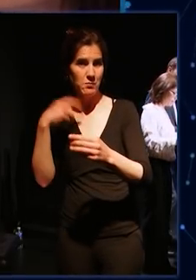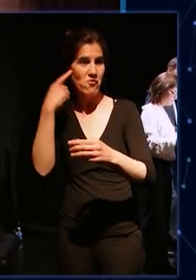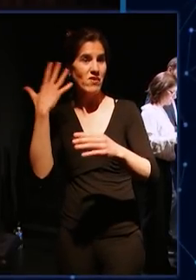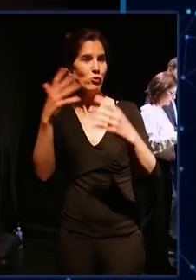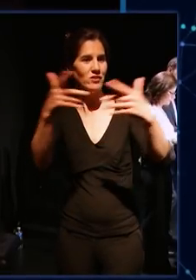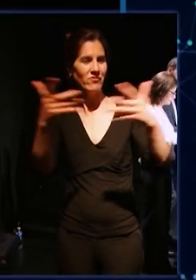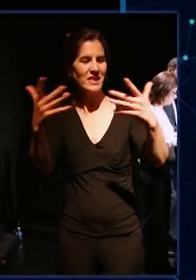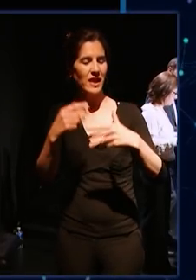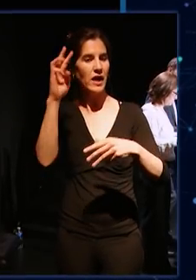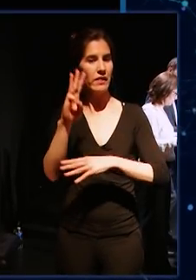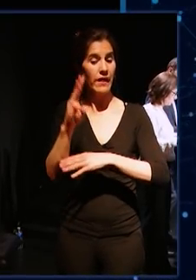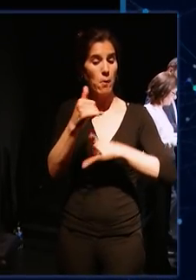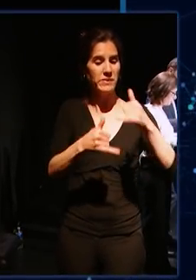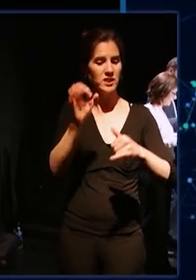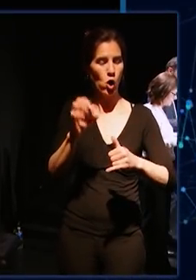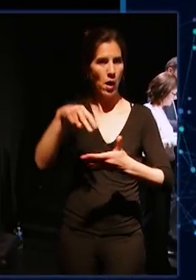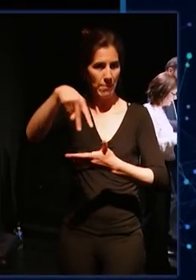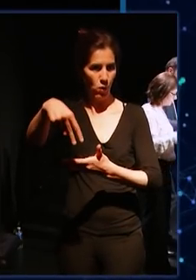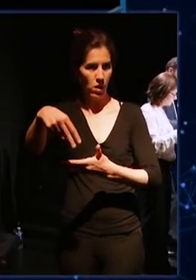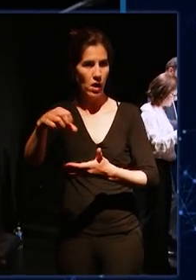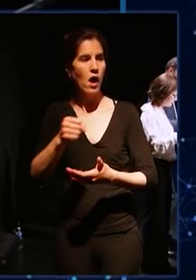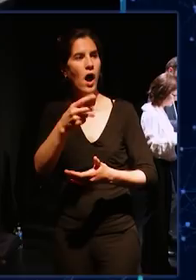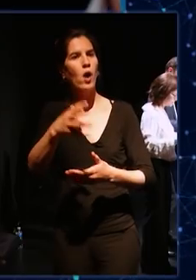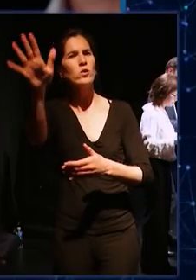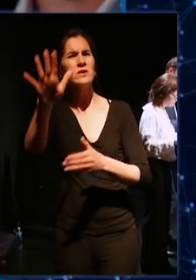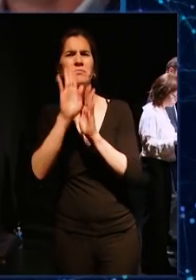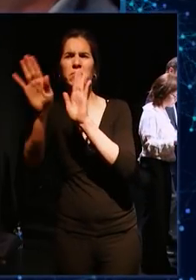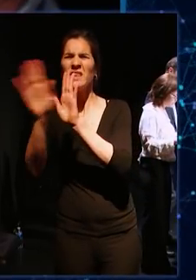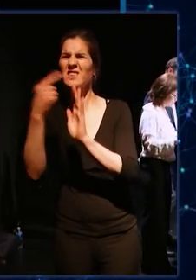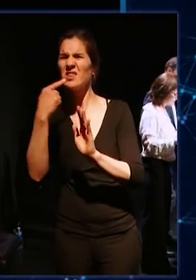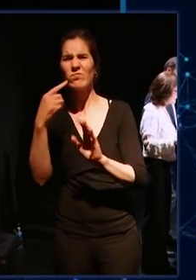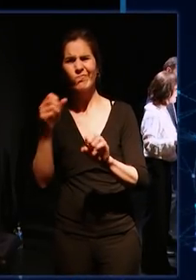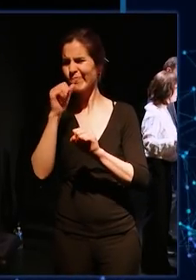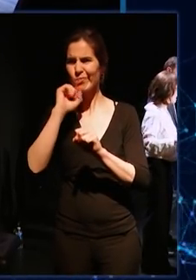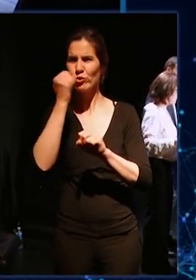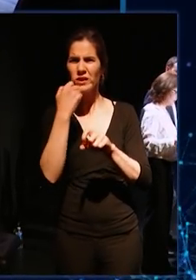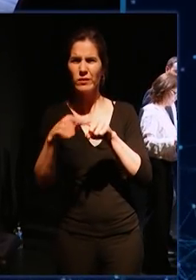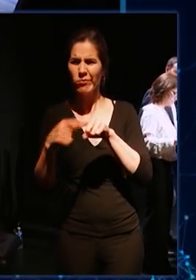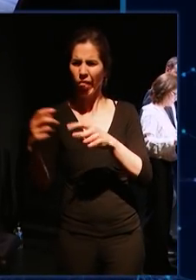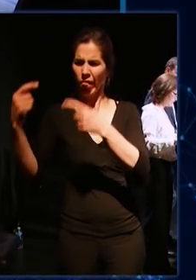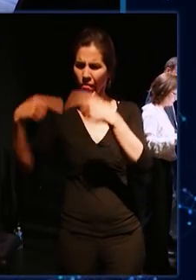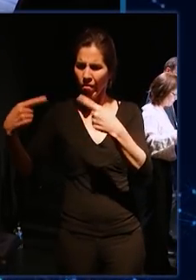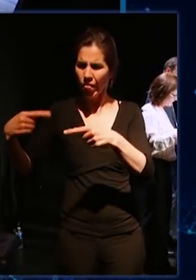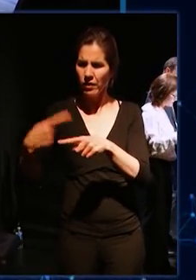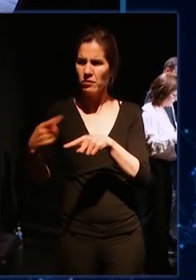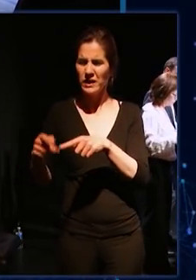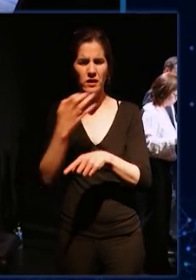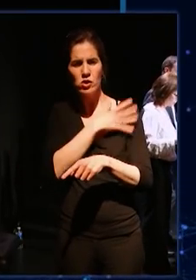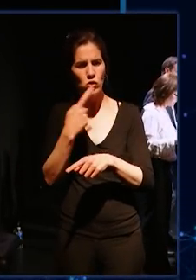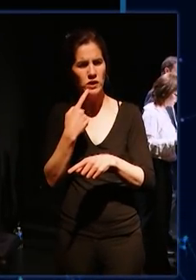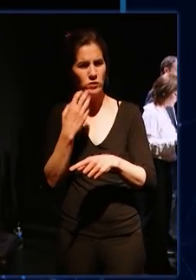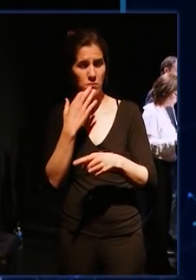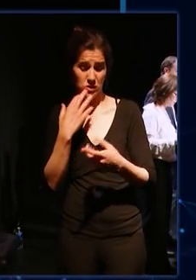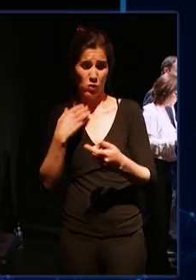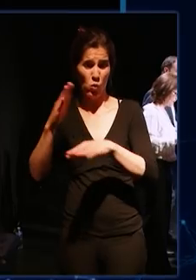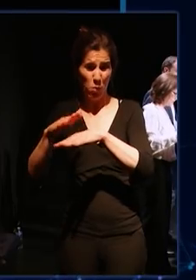però, han apuntat que aquesta ampliació de la zona de vianants i la impossibilitat d'accedir-hi amb cotxe és la que ha causat el tancament o malestar de molts